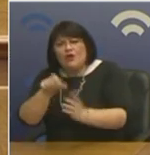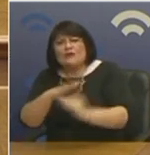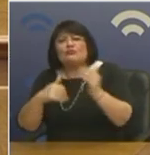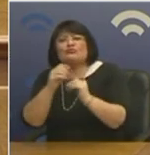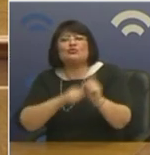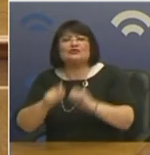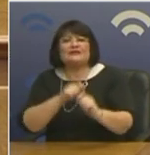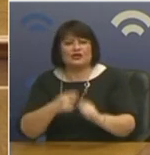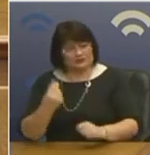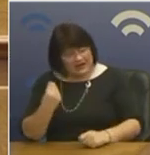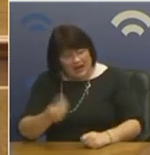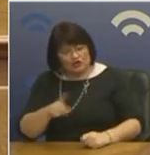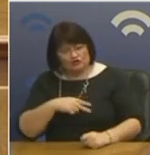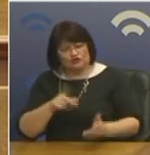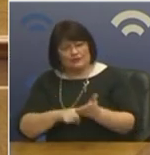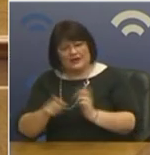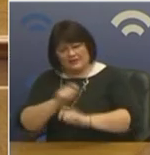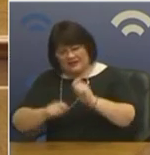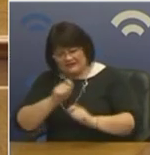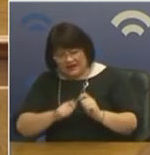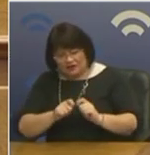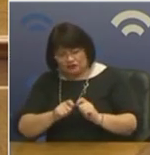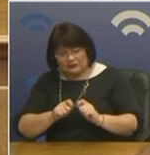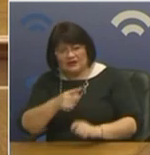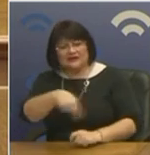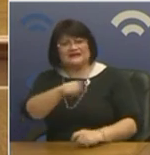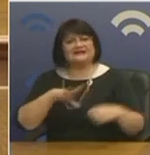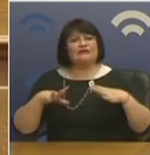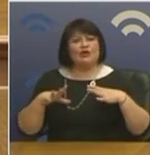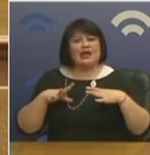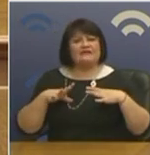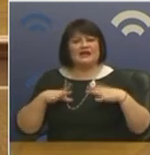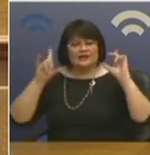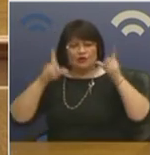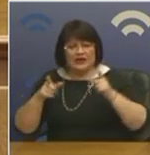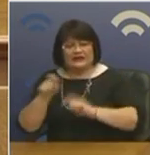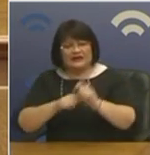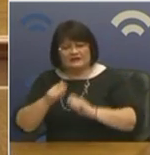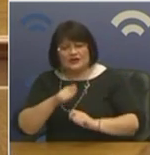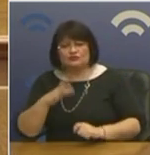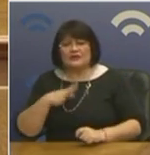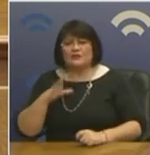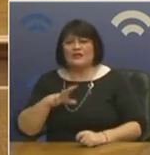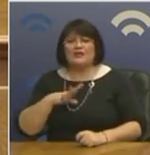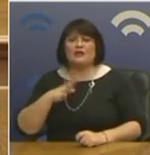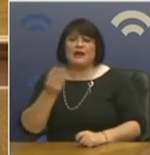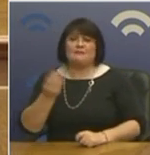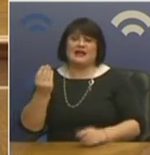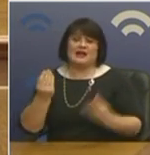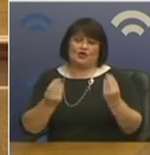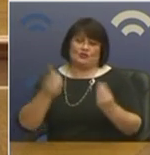κακό κατά την δική μας άποψη. Όπως βολεύει βέβαια την πλειοψηφία ως συνήθως, αυτή είναι η δημοκρατία. Θέλουμε, δεν θέλουμε, η πλειοψηφία αποφασίζει.